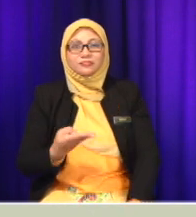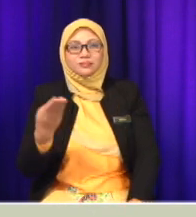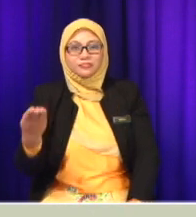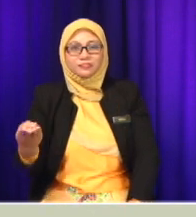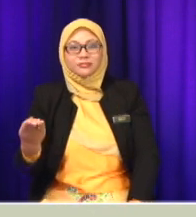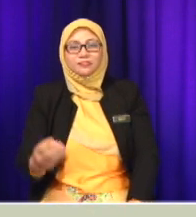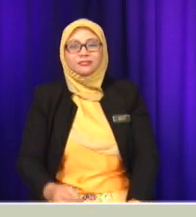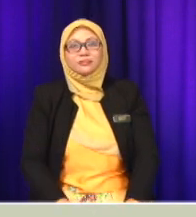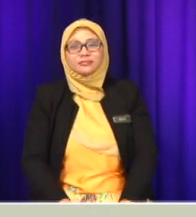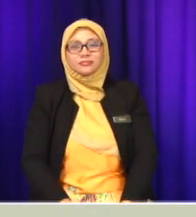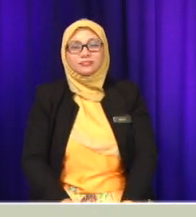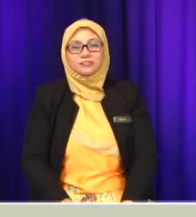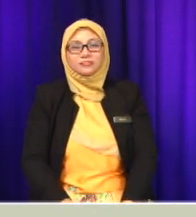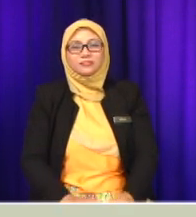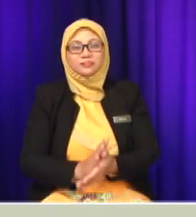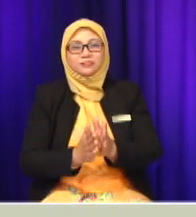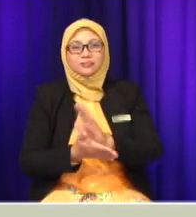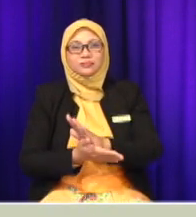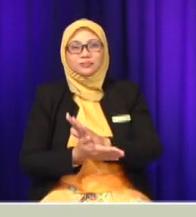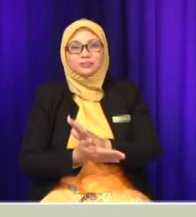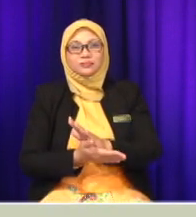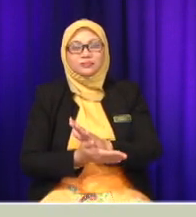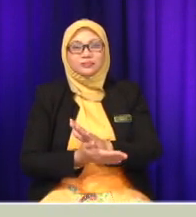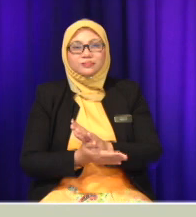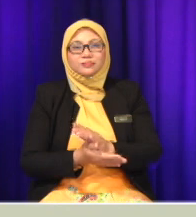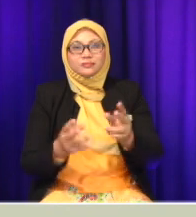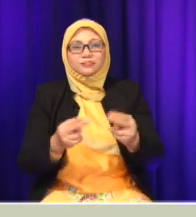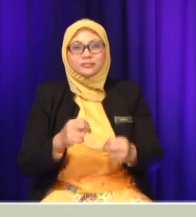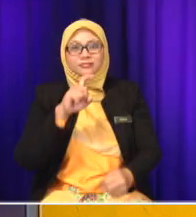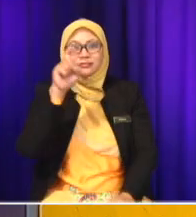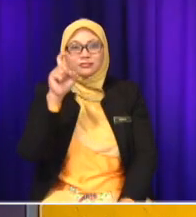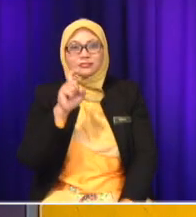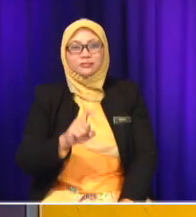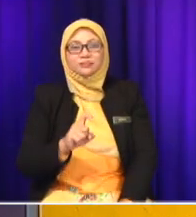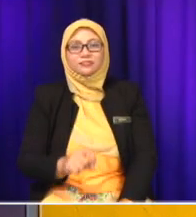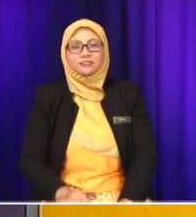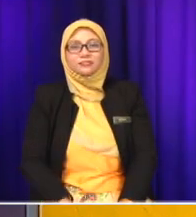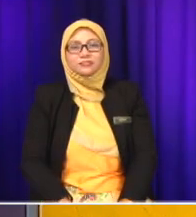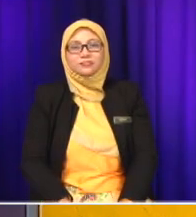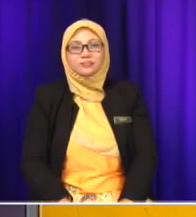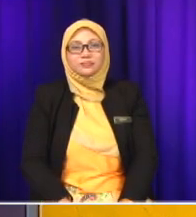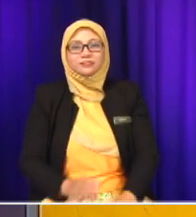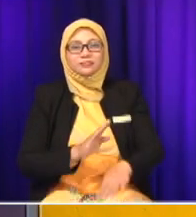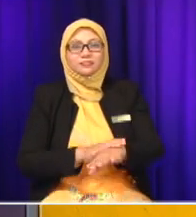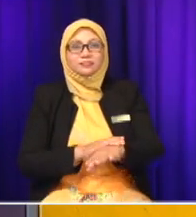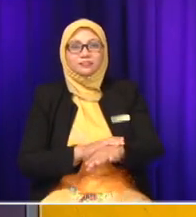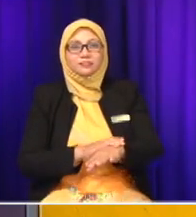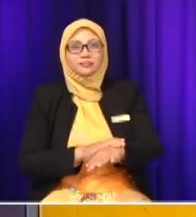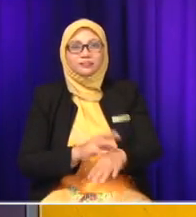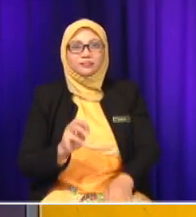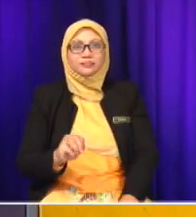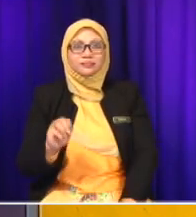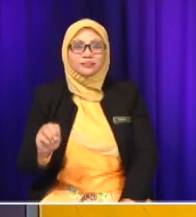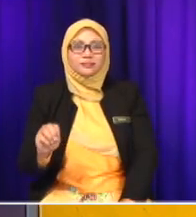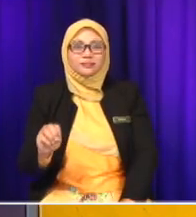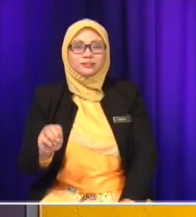atas Enjin ni baik jadi di sini saya pun nak tanya Oke saya pun nak tanya kepada murid